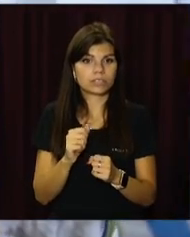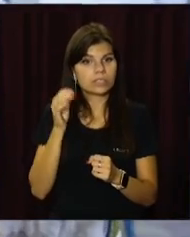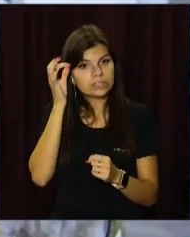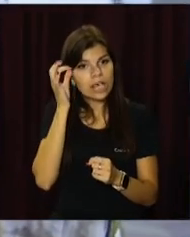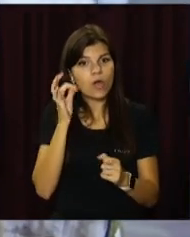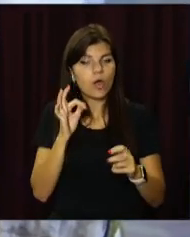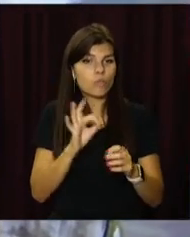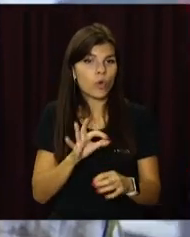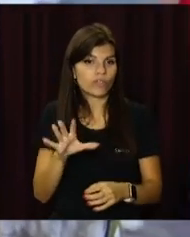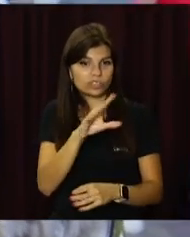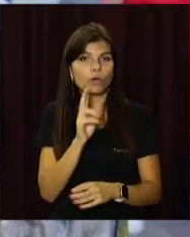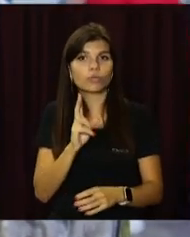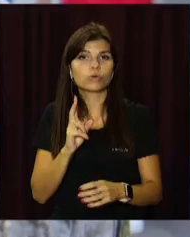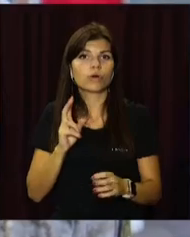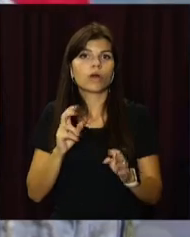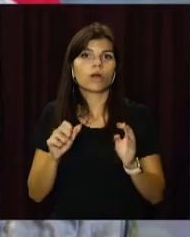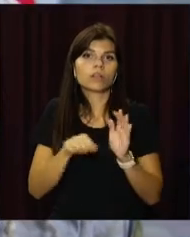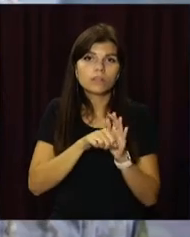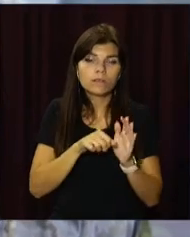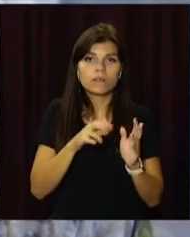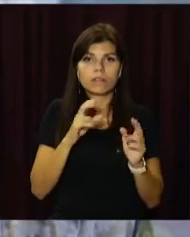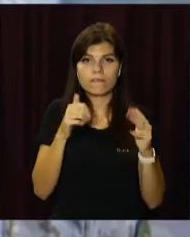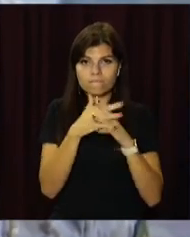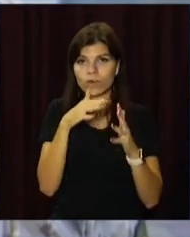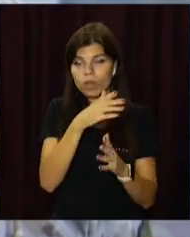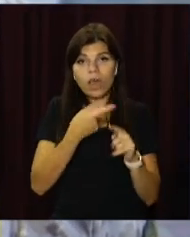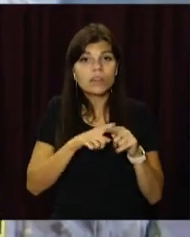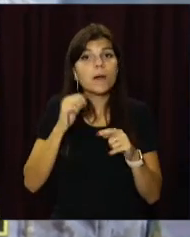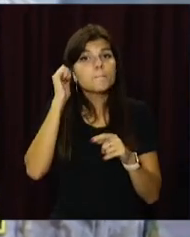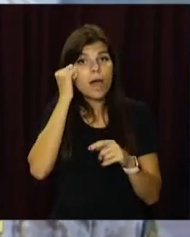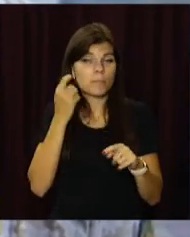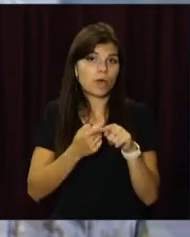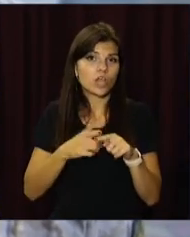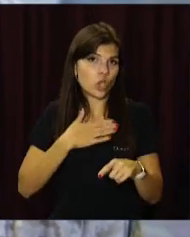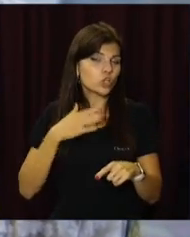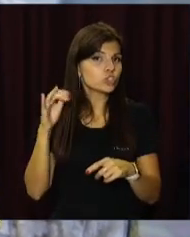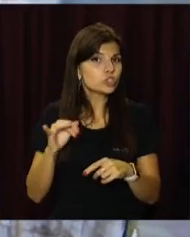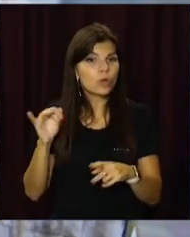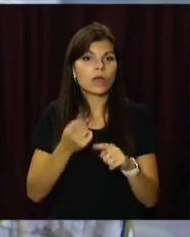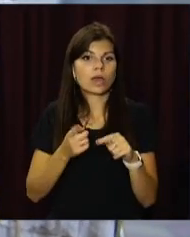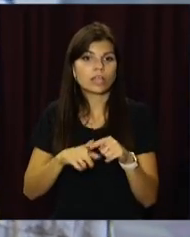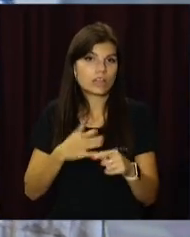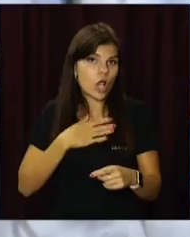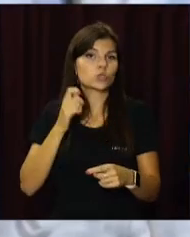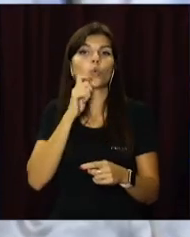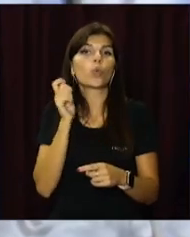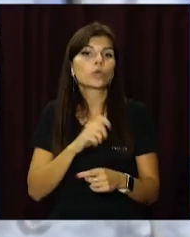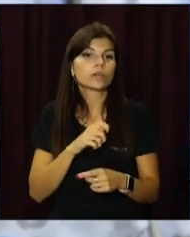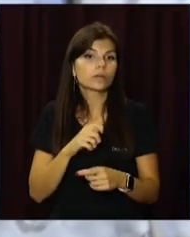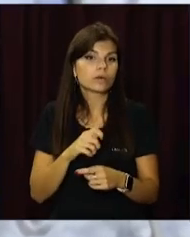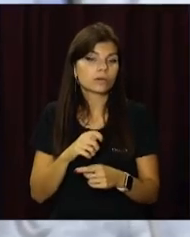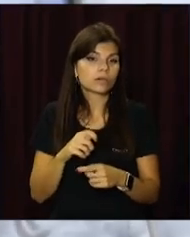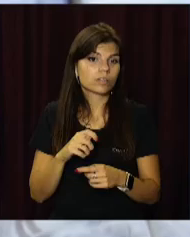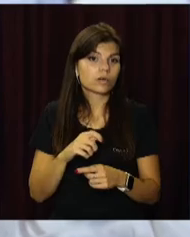згадка про всіх загиблих наших воїнів. Ну, це пам'ять, це наша історія, це наша Україна.